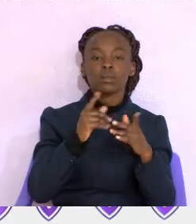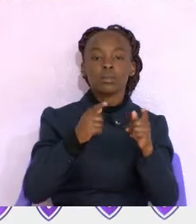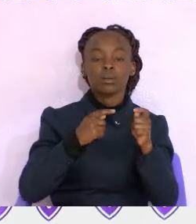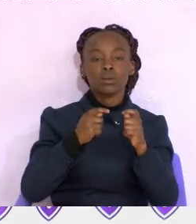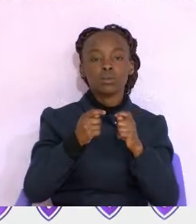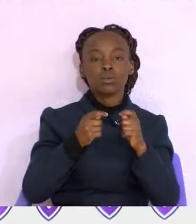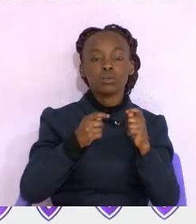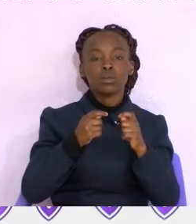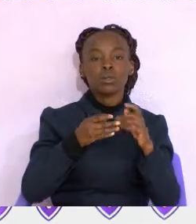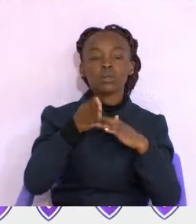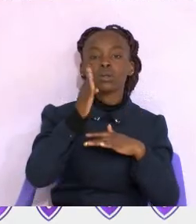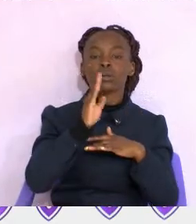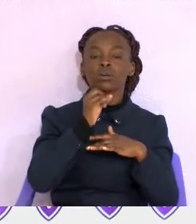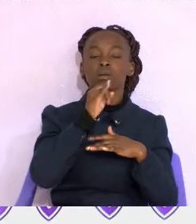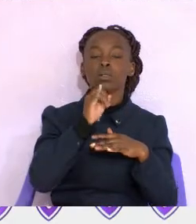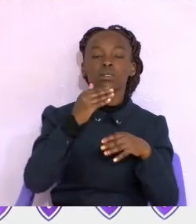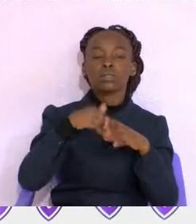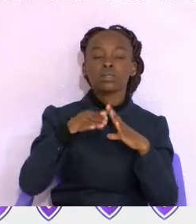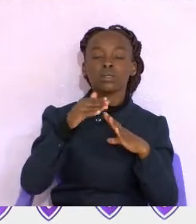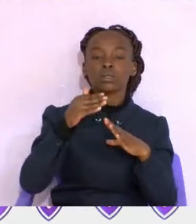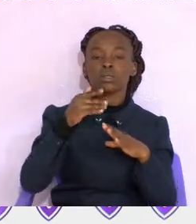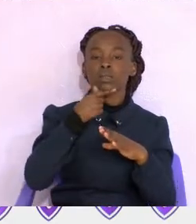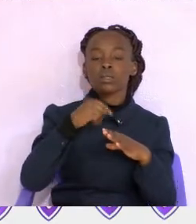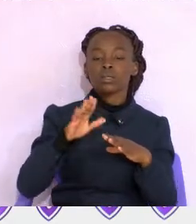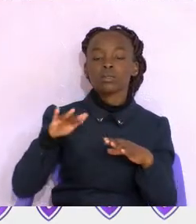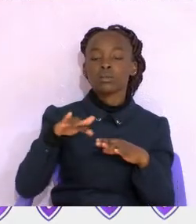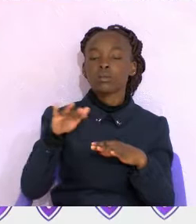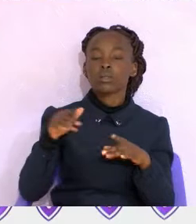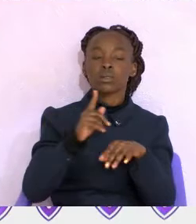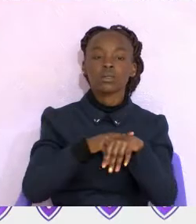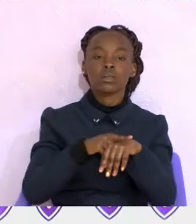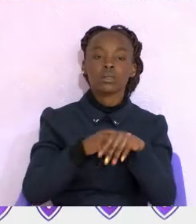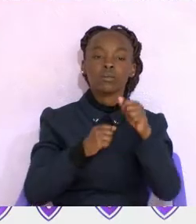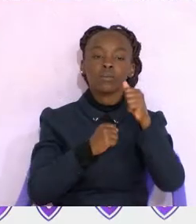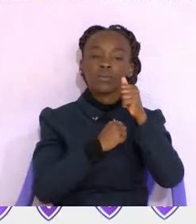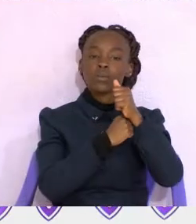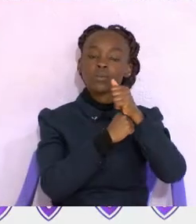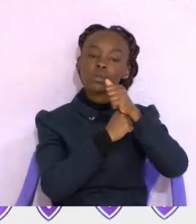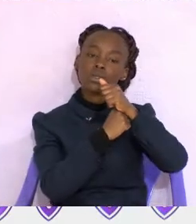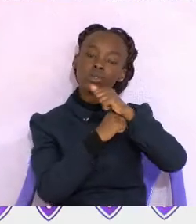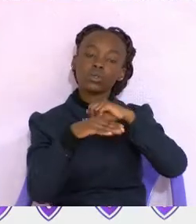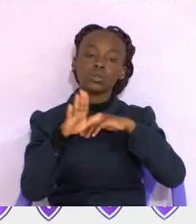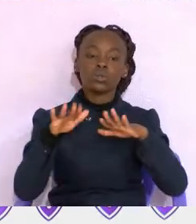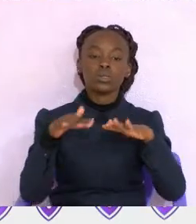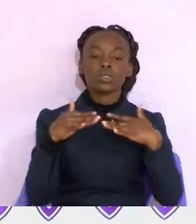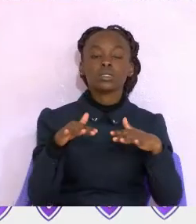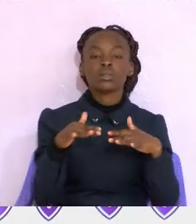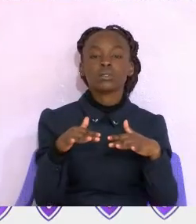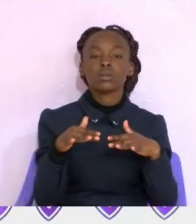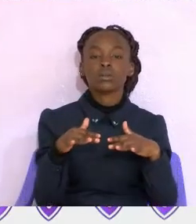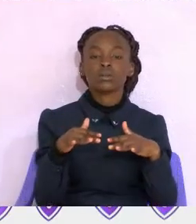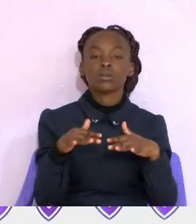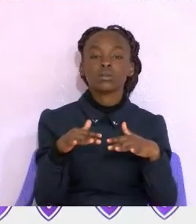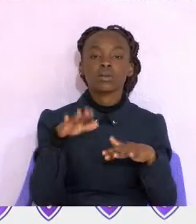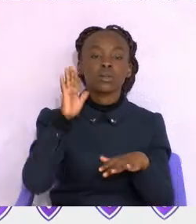bado Mungu ako kwa mahala pake. Kwa hiyo wakati misingi zako zinatikiswa, msikilizaji wetu Juda